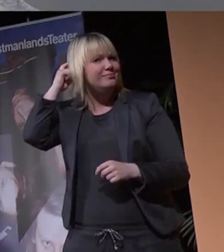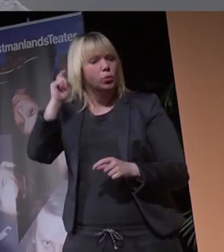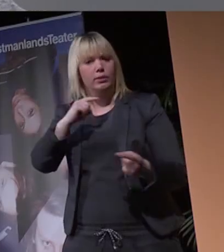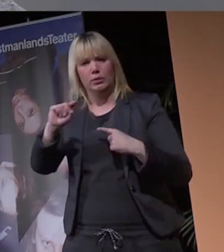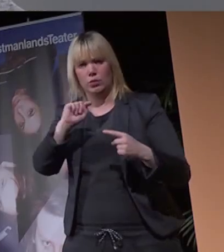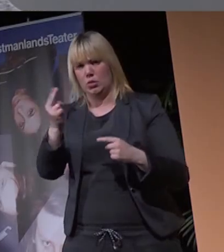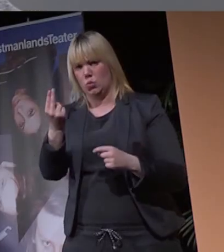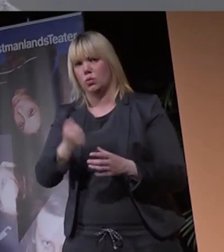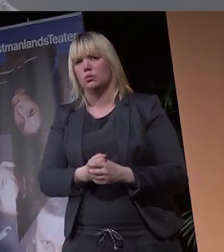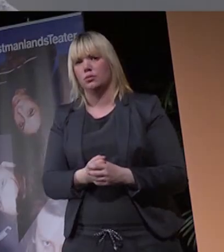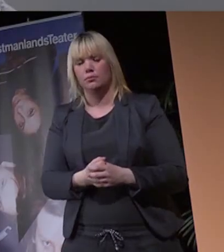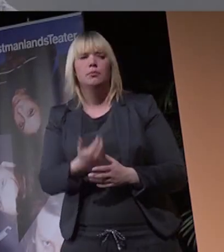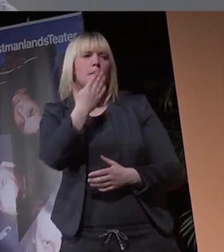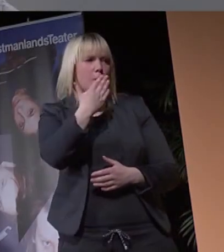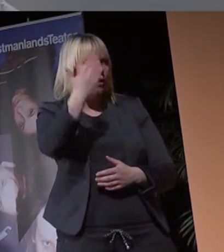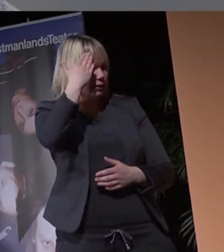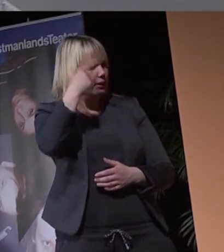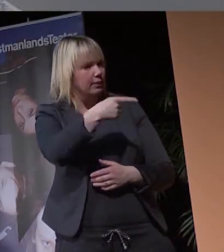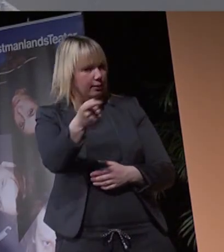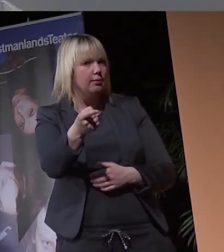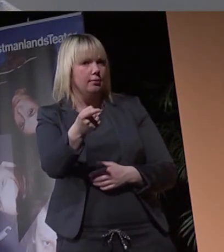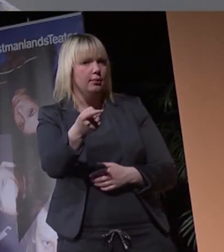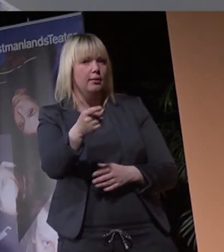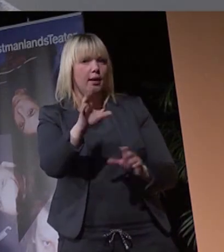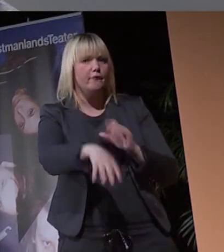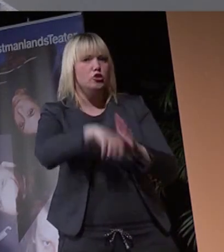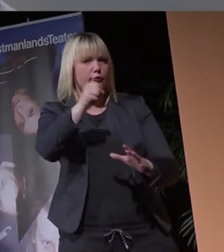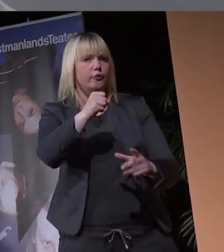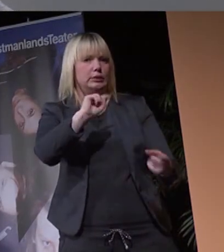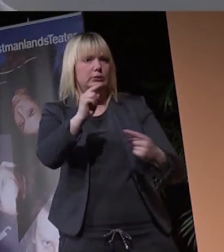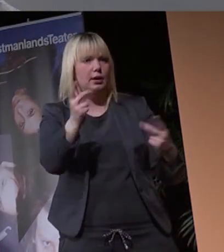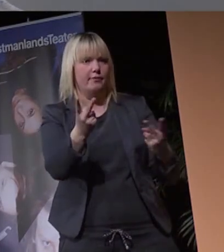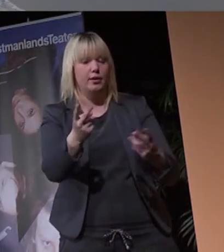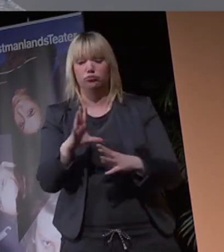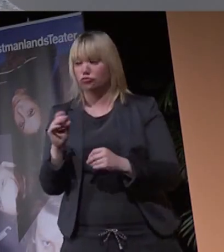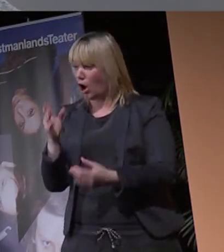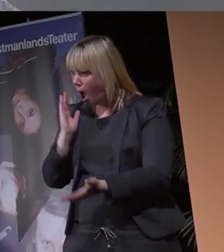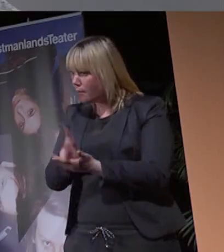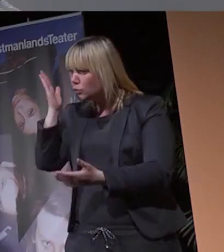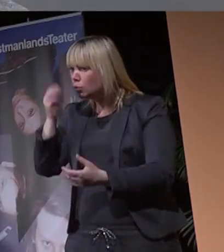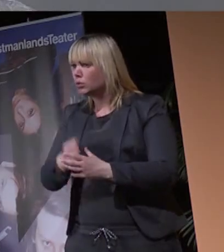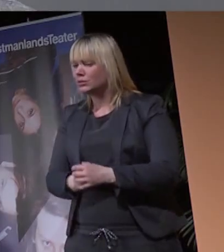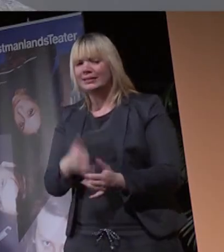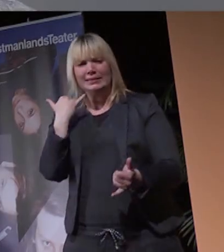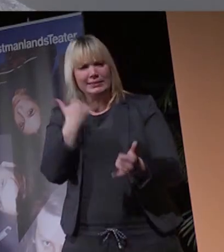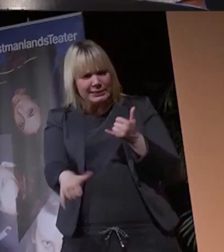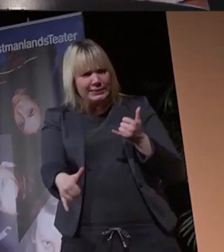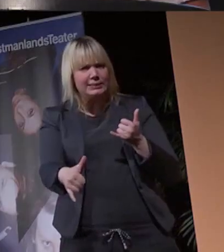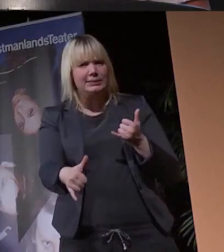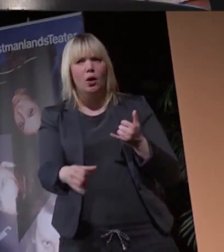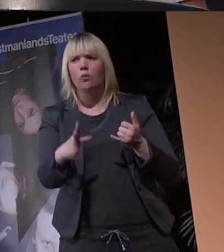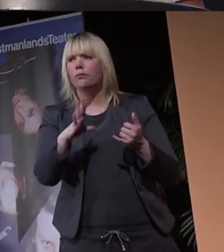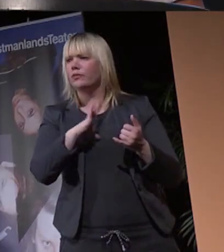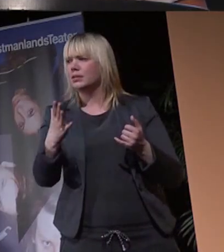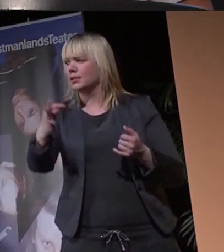Nej. Men eftersom vi är medvetna om konsekvenserna och jag hade en stor diskussion om det senast bara för några dagar